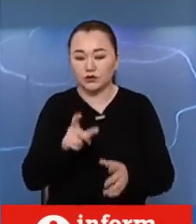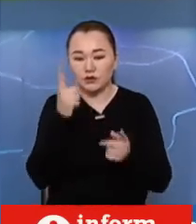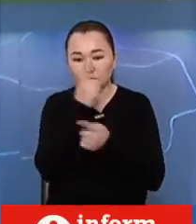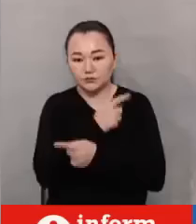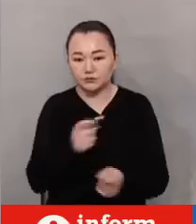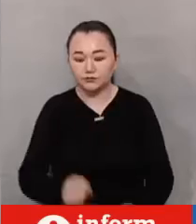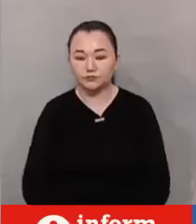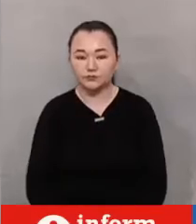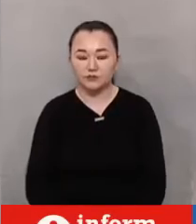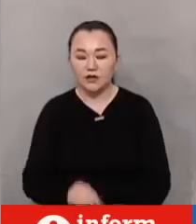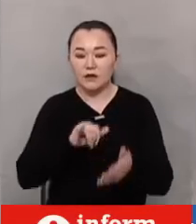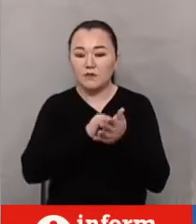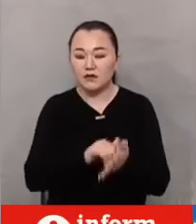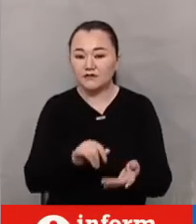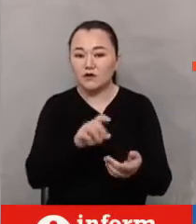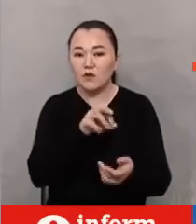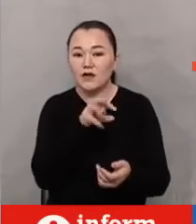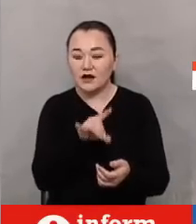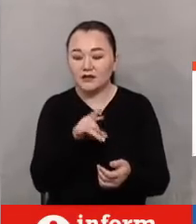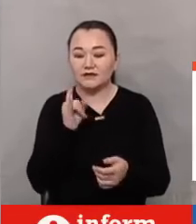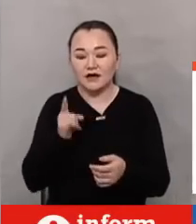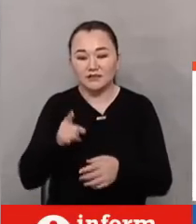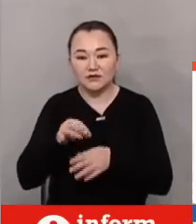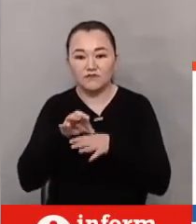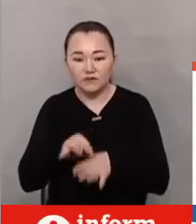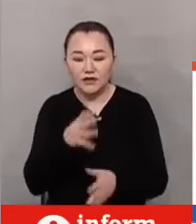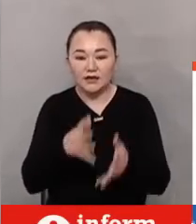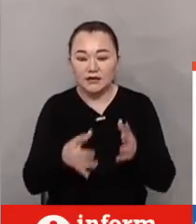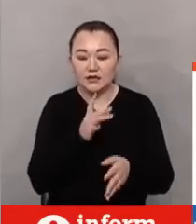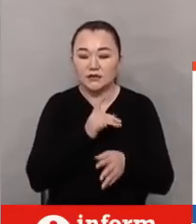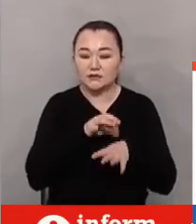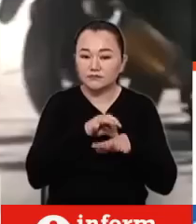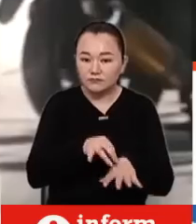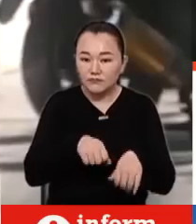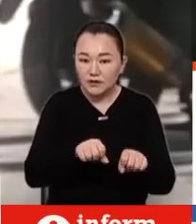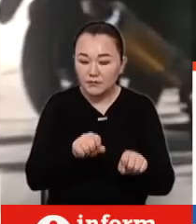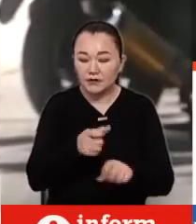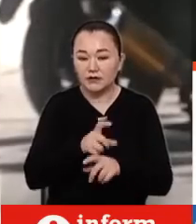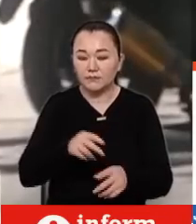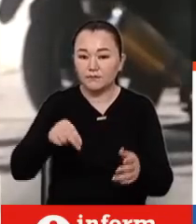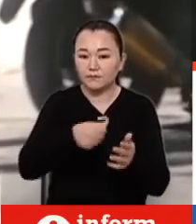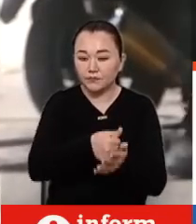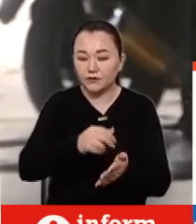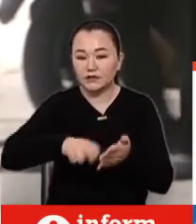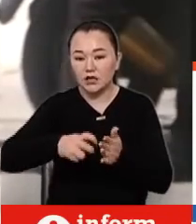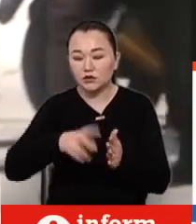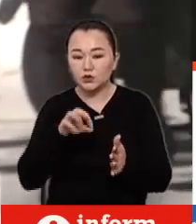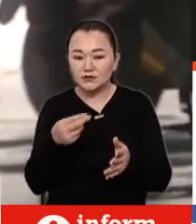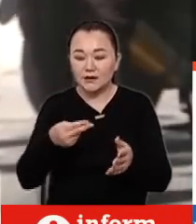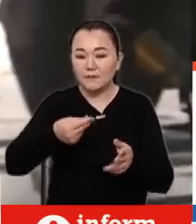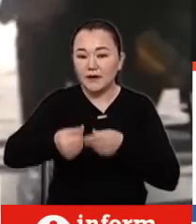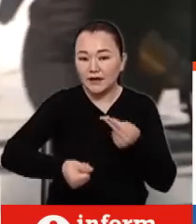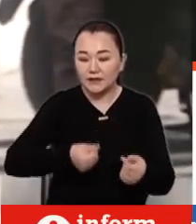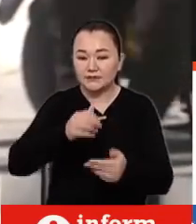мәлімдеді. Платформа операторы такси жүргізушілеріне курьерлердің табысын төлеу кезінде тиесілі салықтар мен әлеуметтік төлемдерді